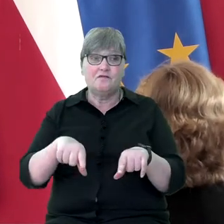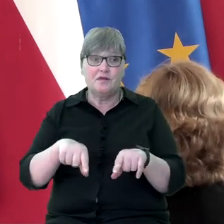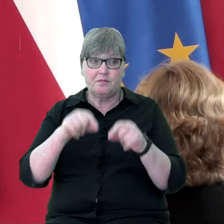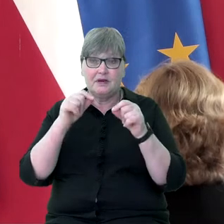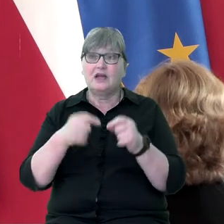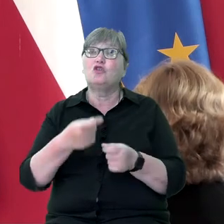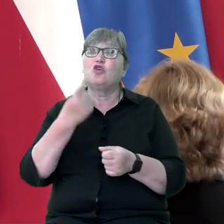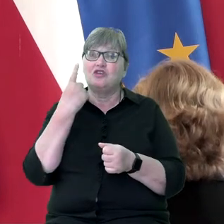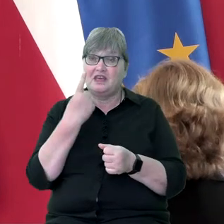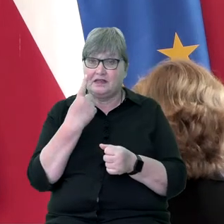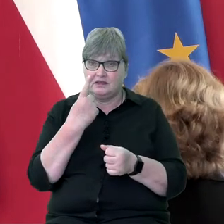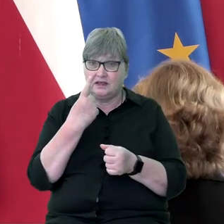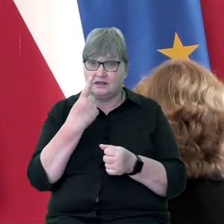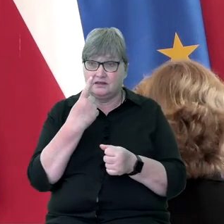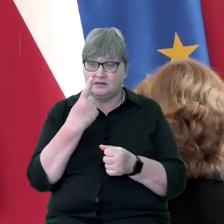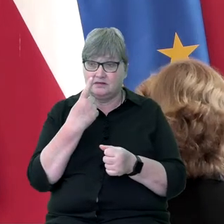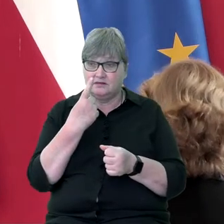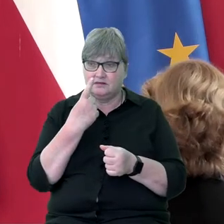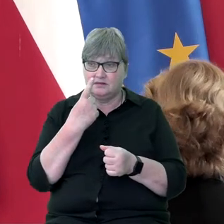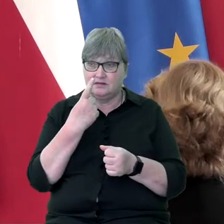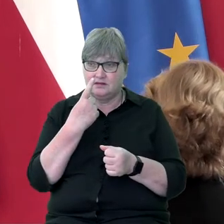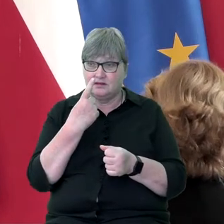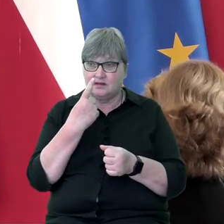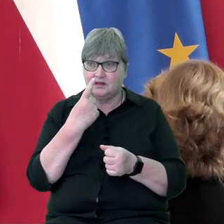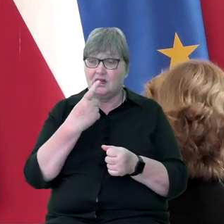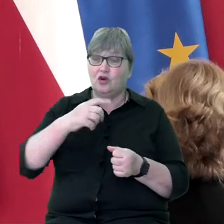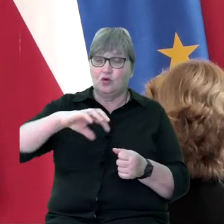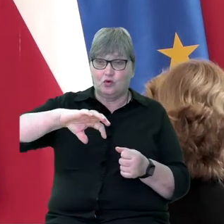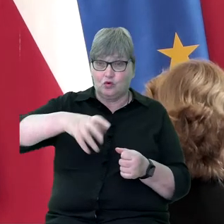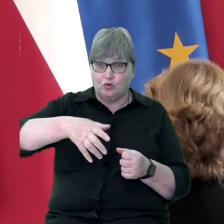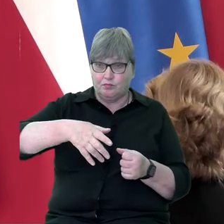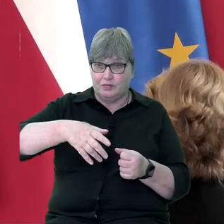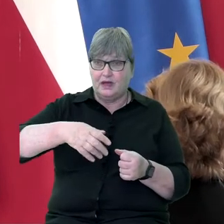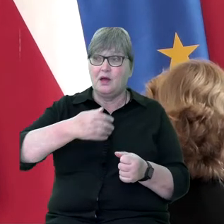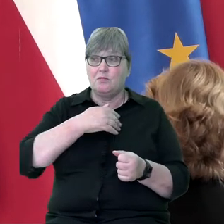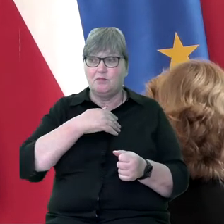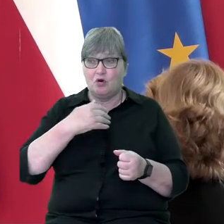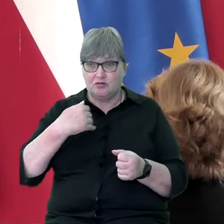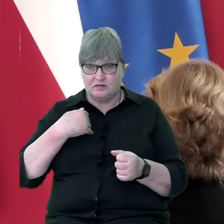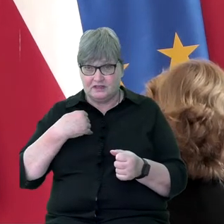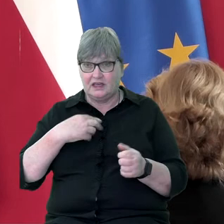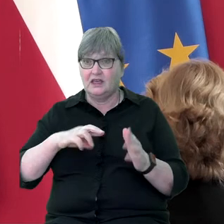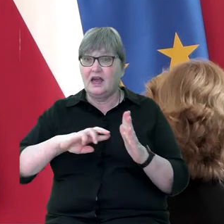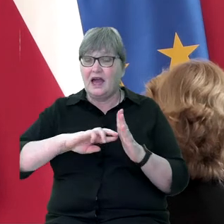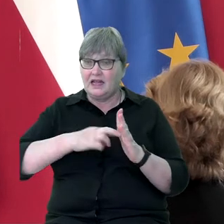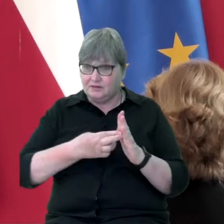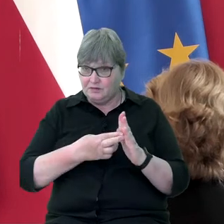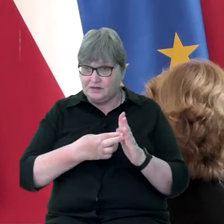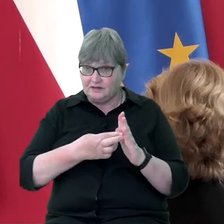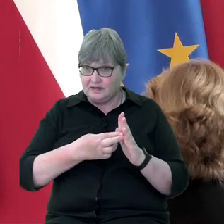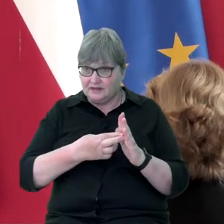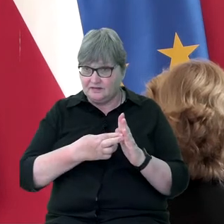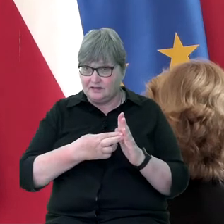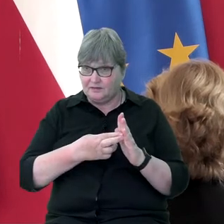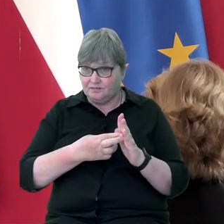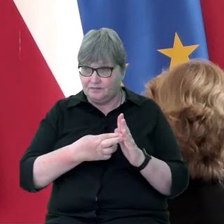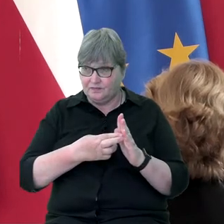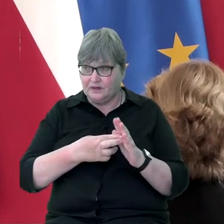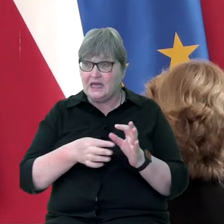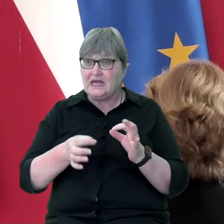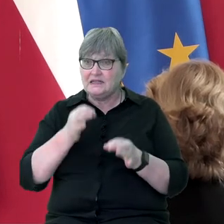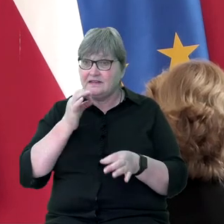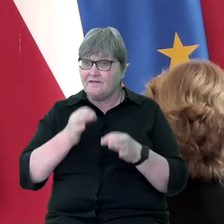jednolity rzeczywiście korpus polskiej, no tej tymczasowej administracji cywilnej, bo taką